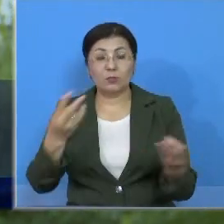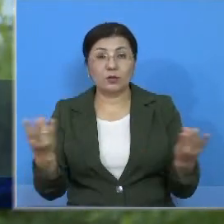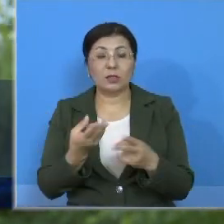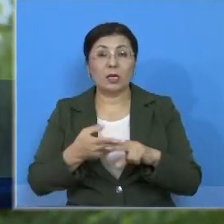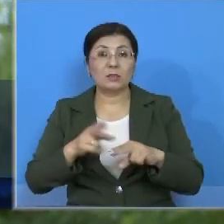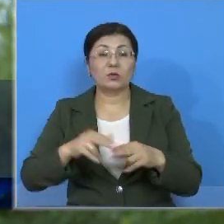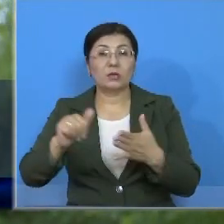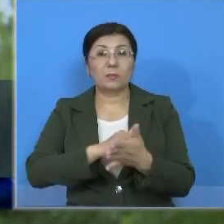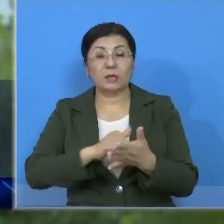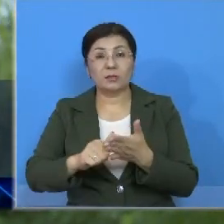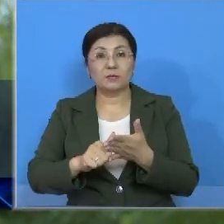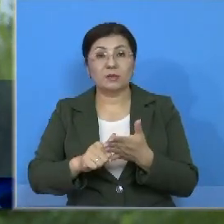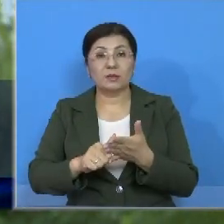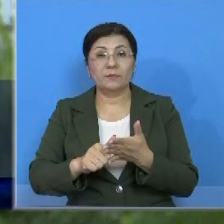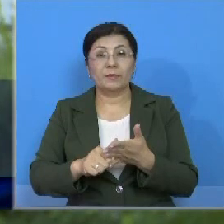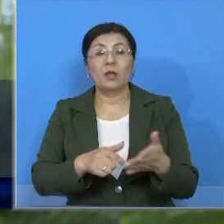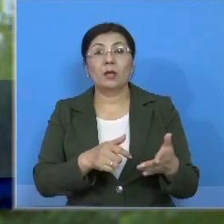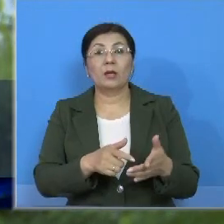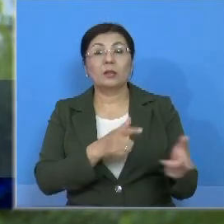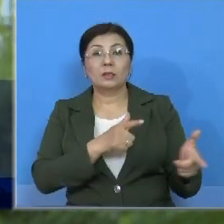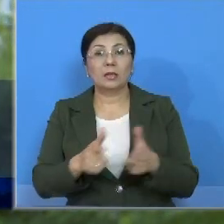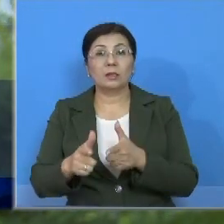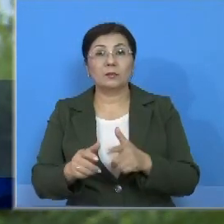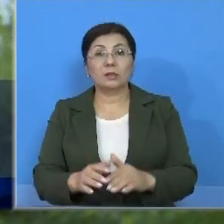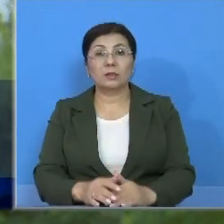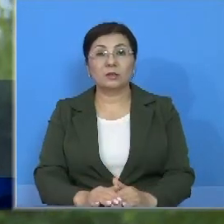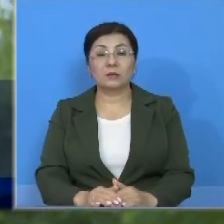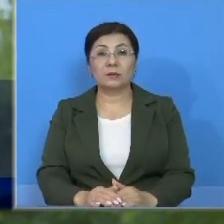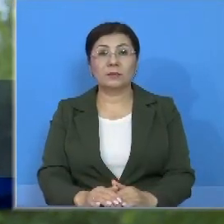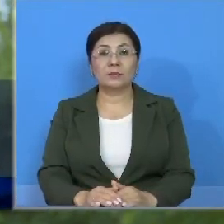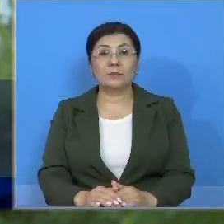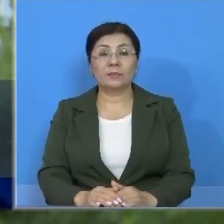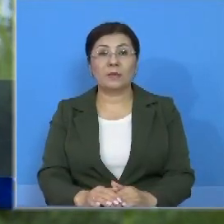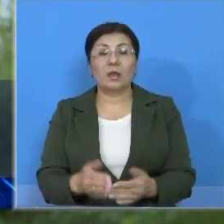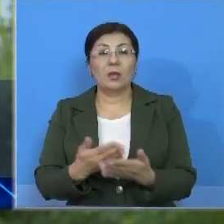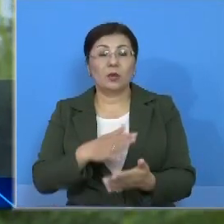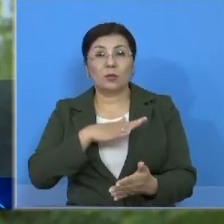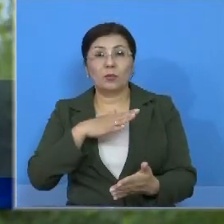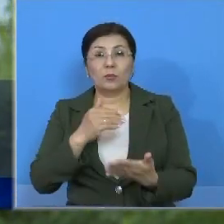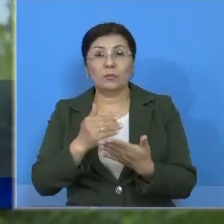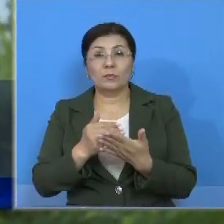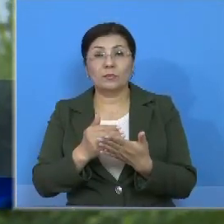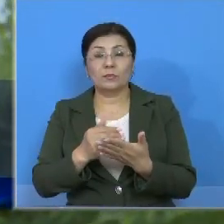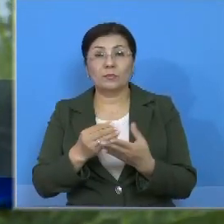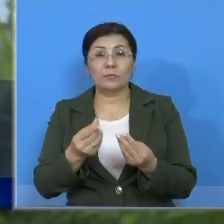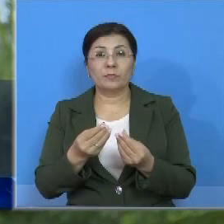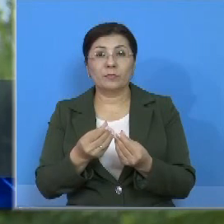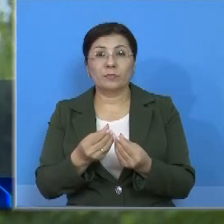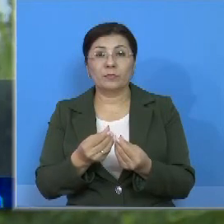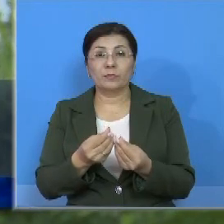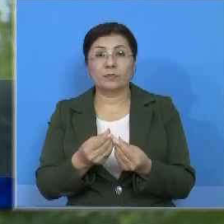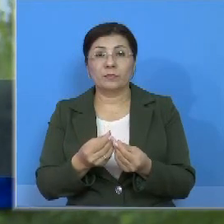проект сметалық, мен жаңа басында айтып кеттім, сметалық құжаттамалар дайындалып жатыр. Амандықтың ол қаражаты, оның суммасы мен